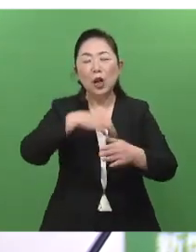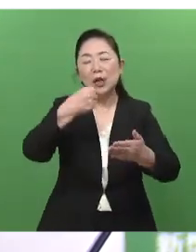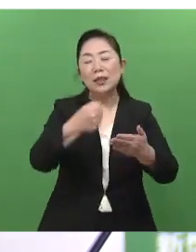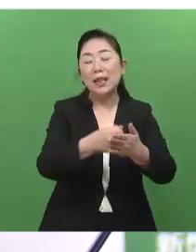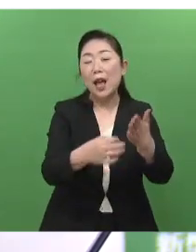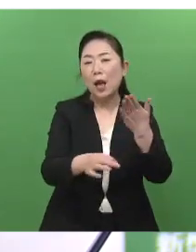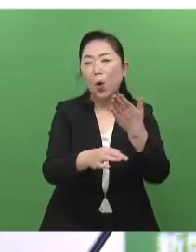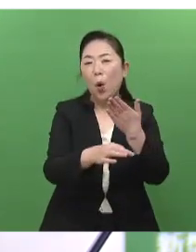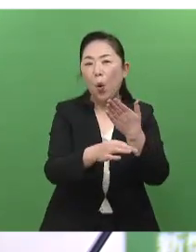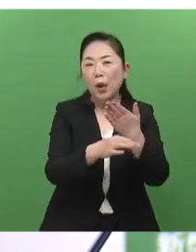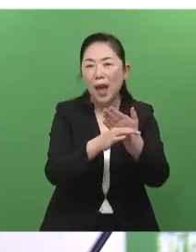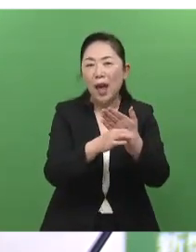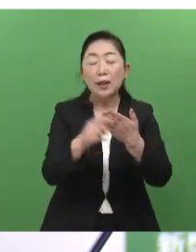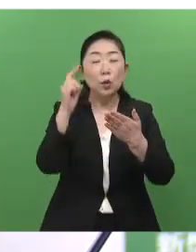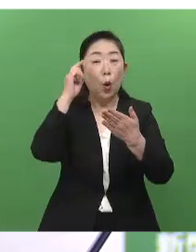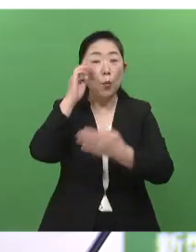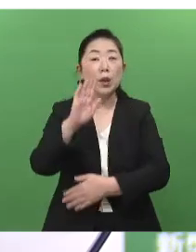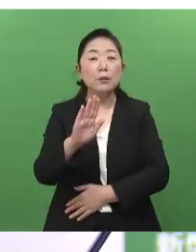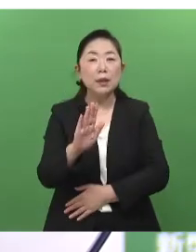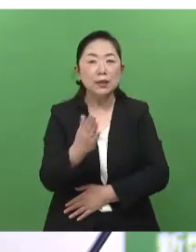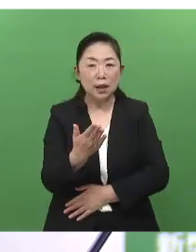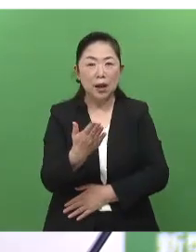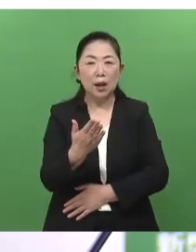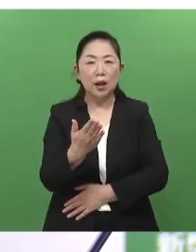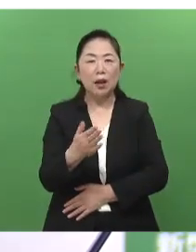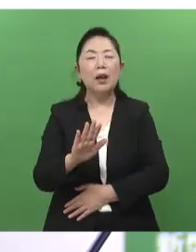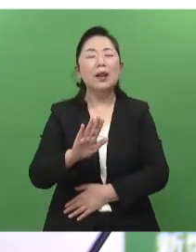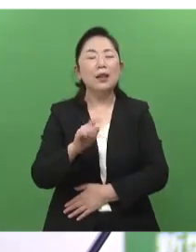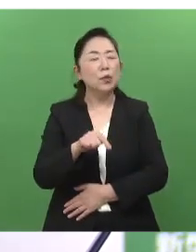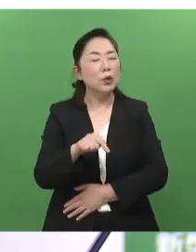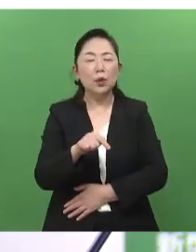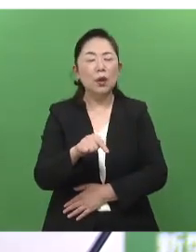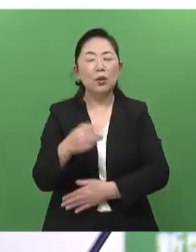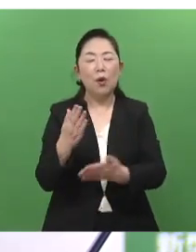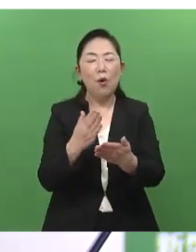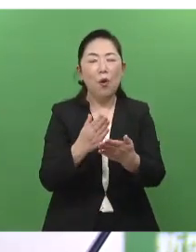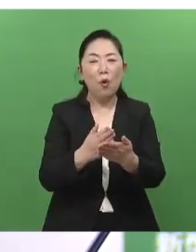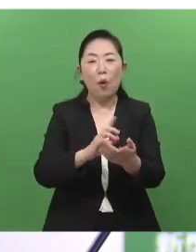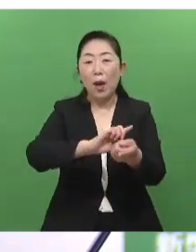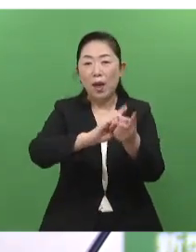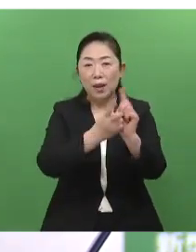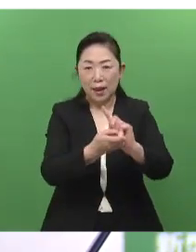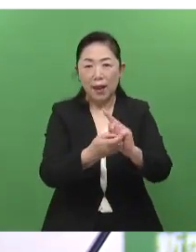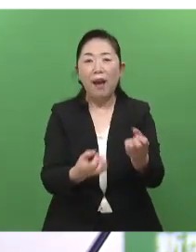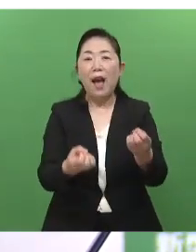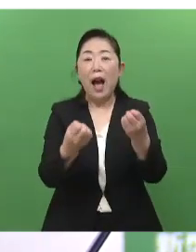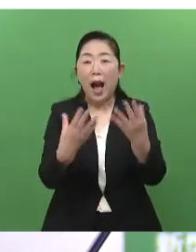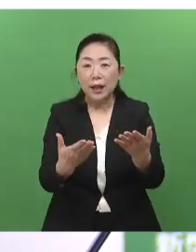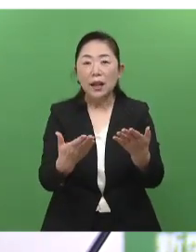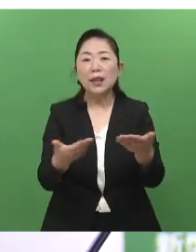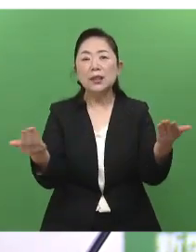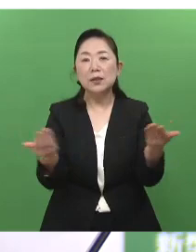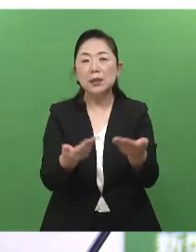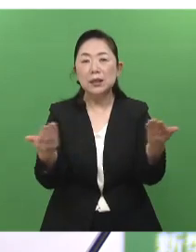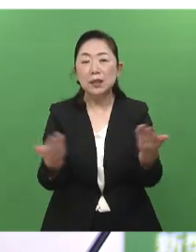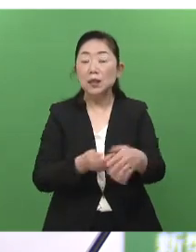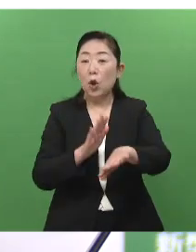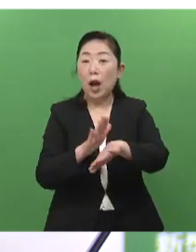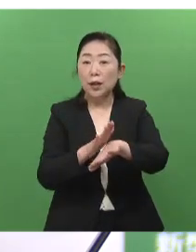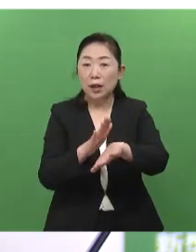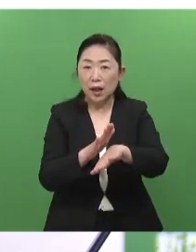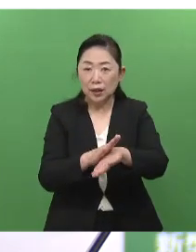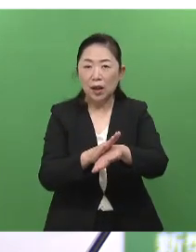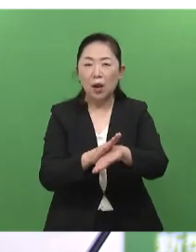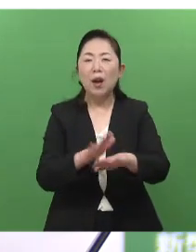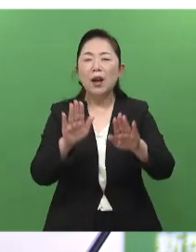いうこともあるかと思いますけれども、しかしそれを超えて新しいビジネスの在り方ということをこの